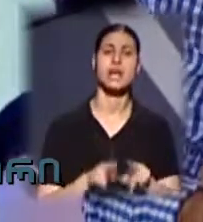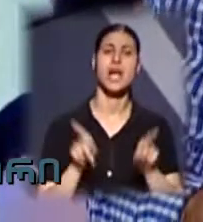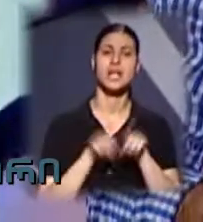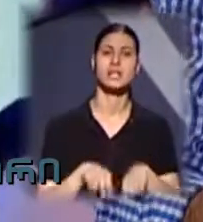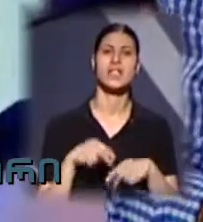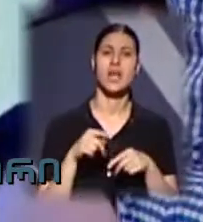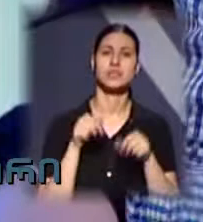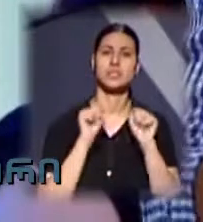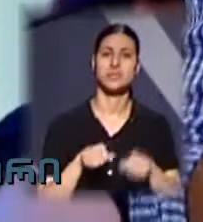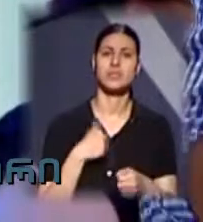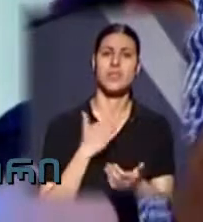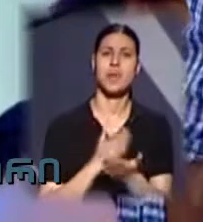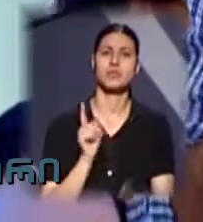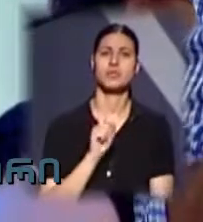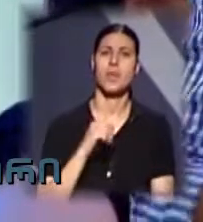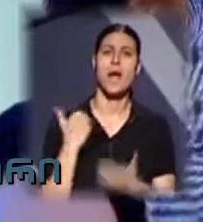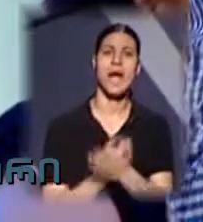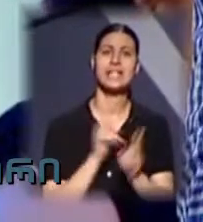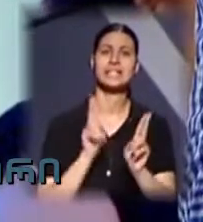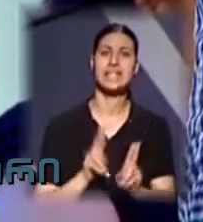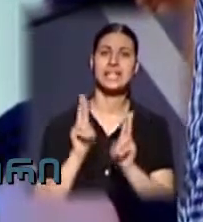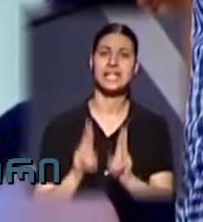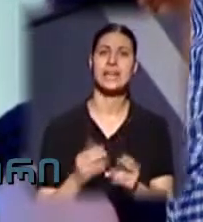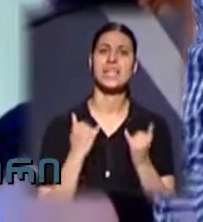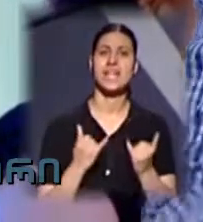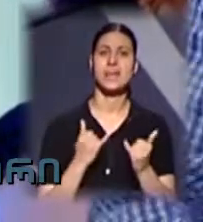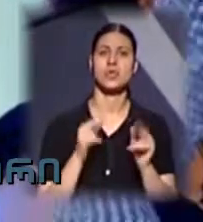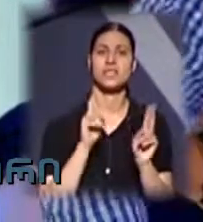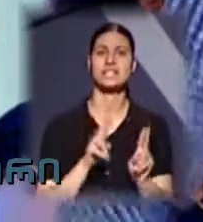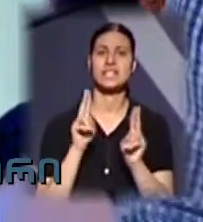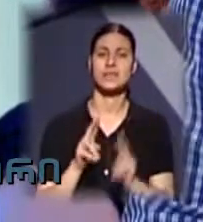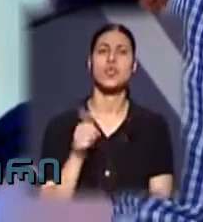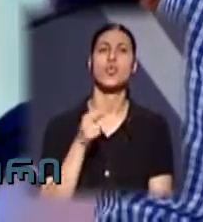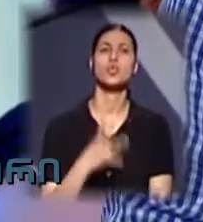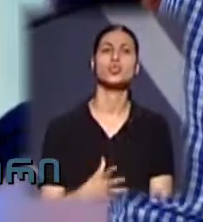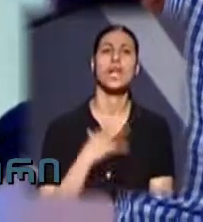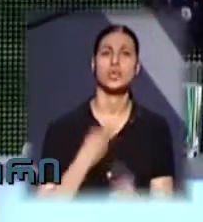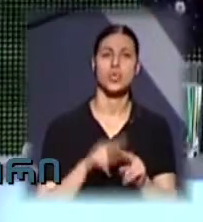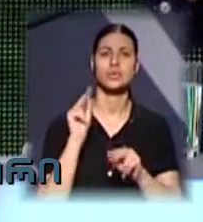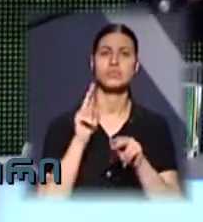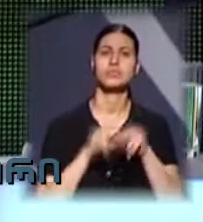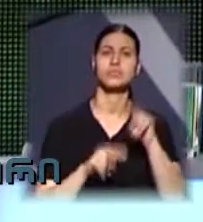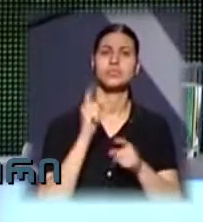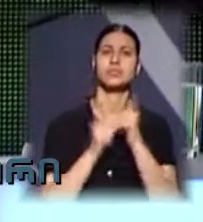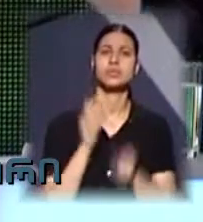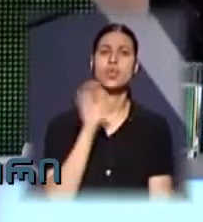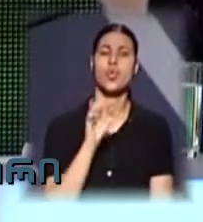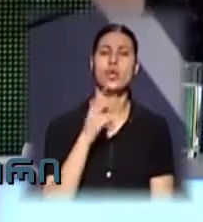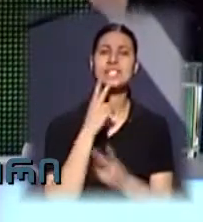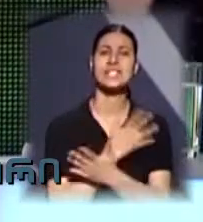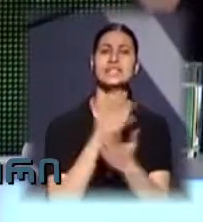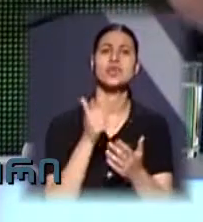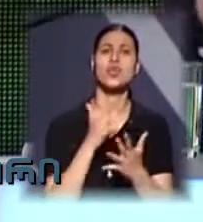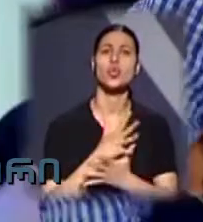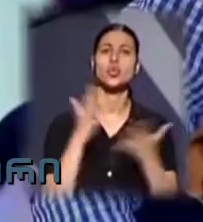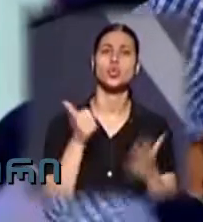იძლევა იმას, რომ აი მართლაც ახალი სტანდარტები თანამედროვე სტანდარტები. აი როგორი უნდა იყოს ეს ინფრასტრუქტურა და როგორი უნდა იყოს სივრცე, რამ ხელა